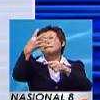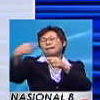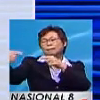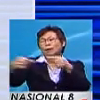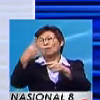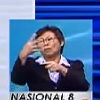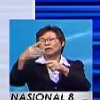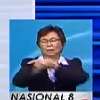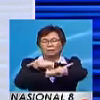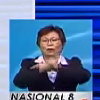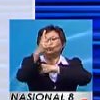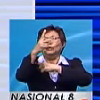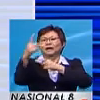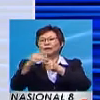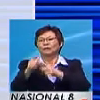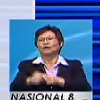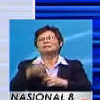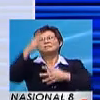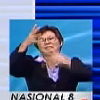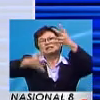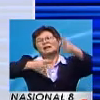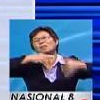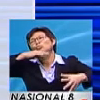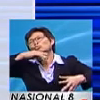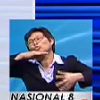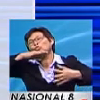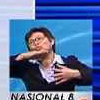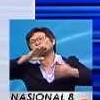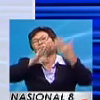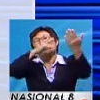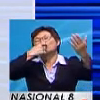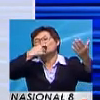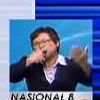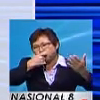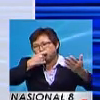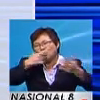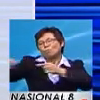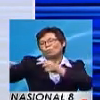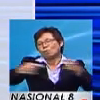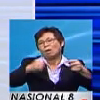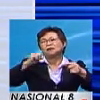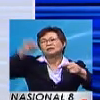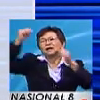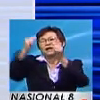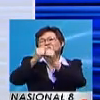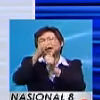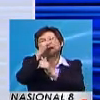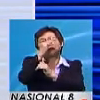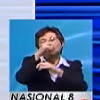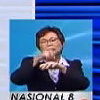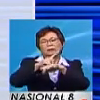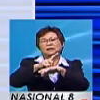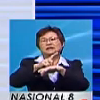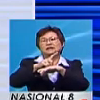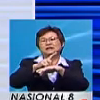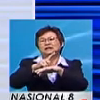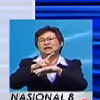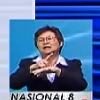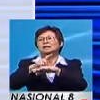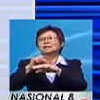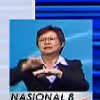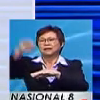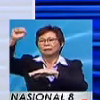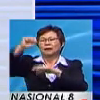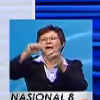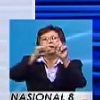rm2000 kerana menunjukkan isyarat lucah terhadap pengadil perlawanan ketika pertemuan Sabah dengan Melaka di stadium Likas 11 Mac